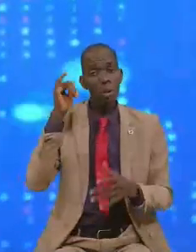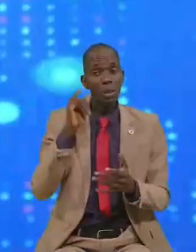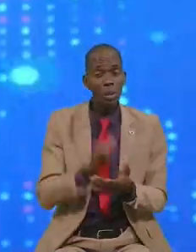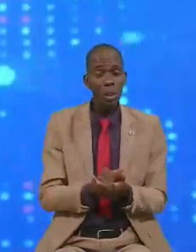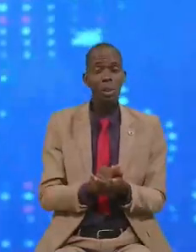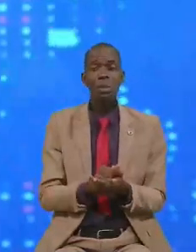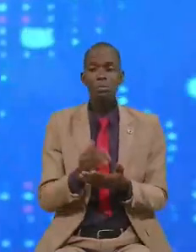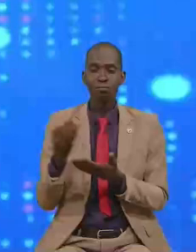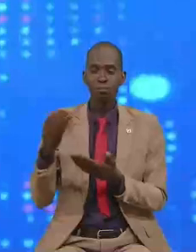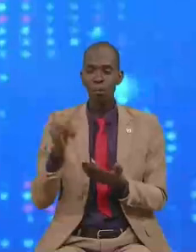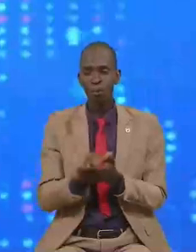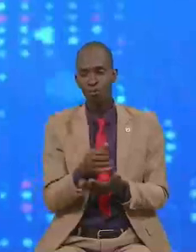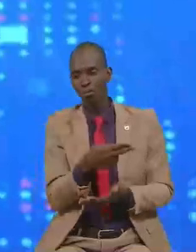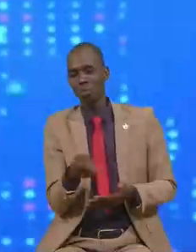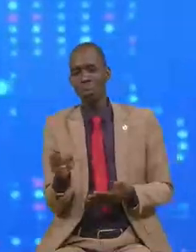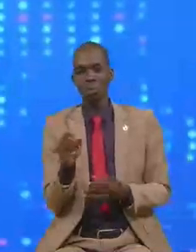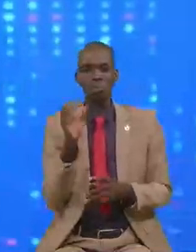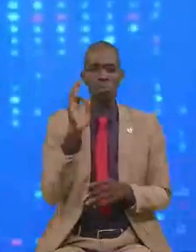ce message dilué là,